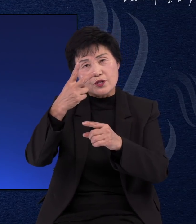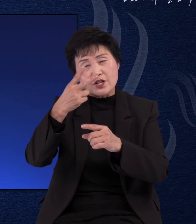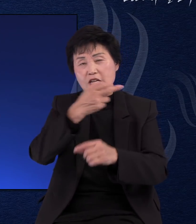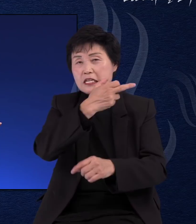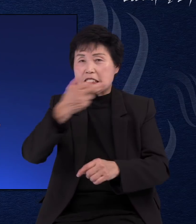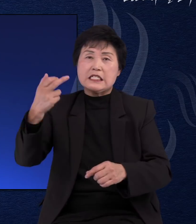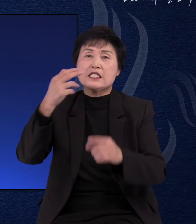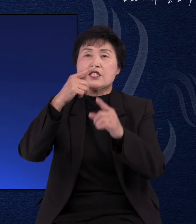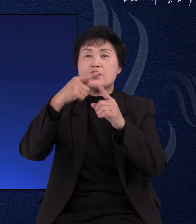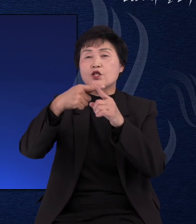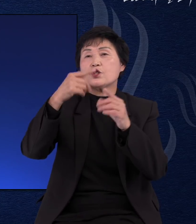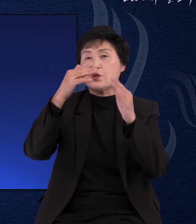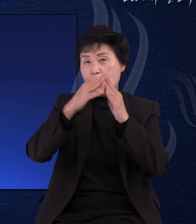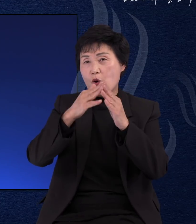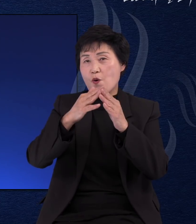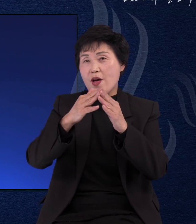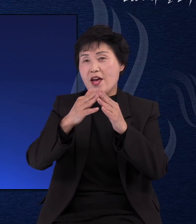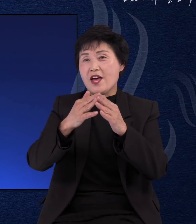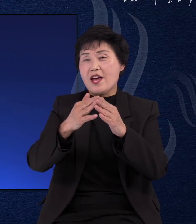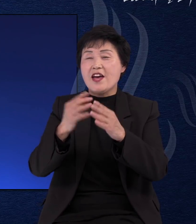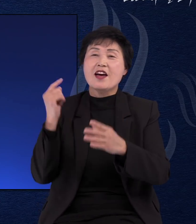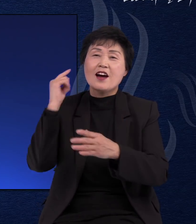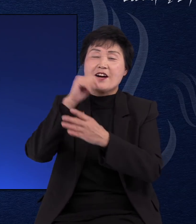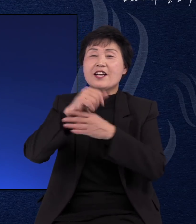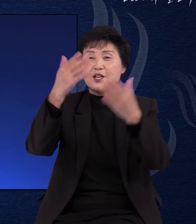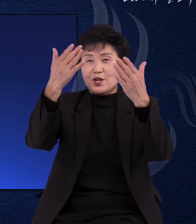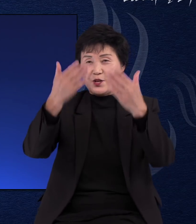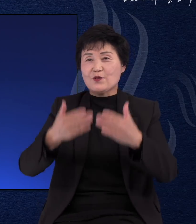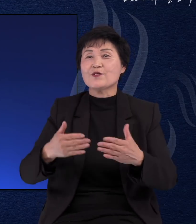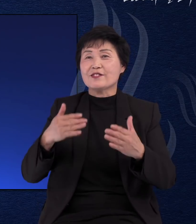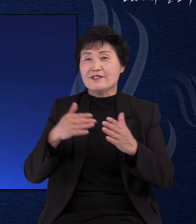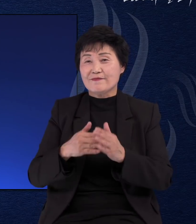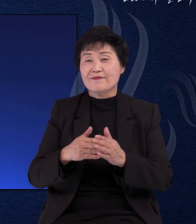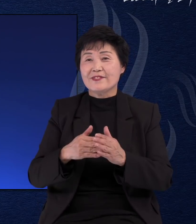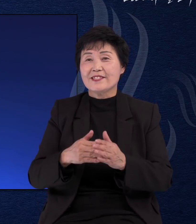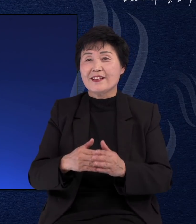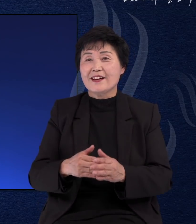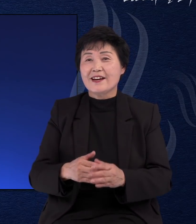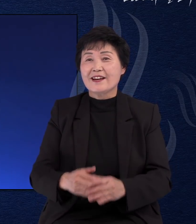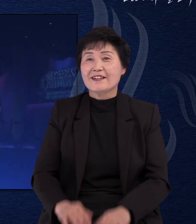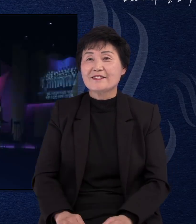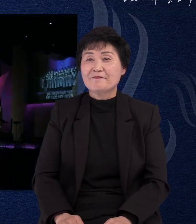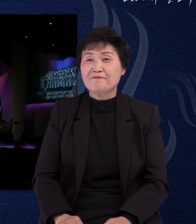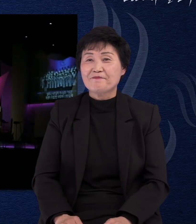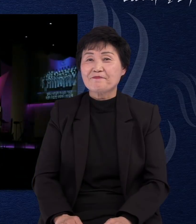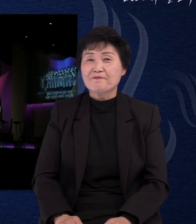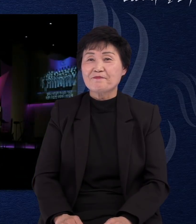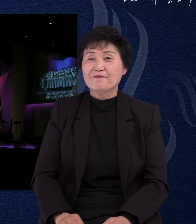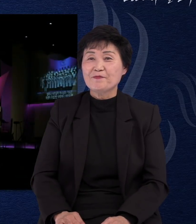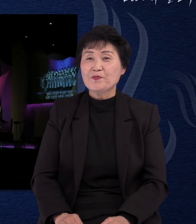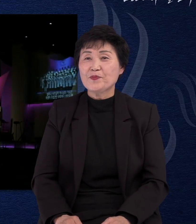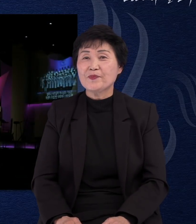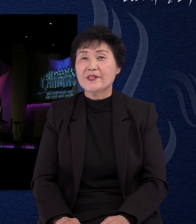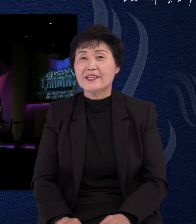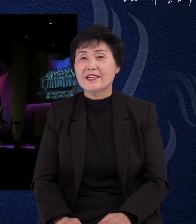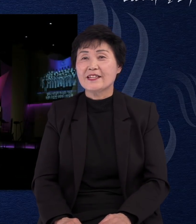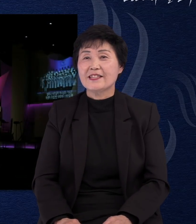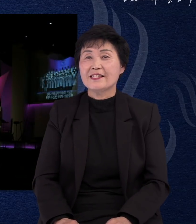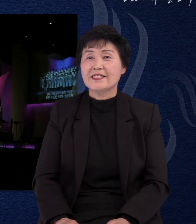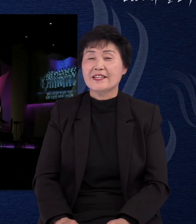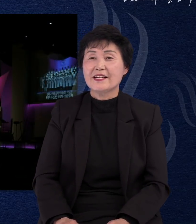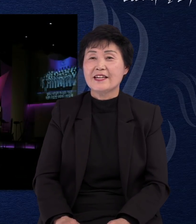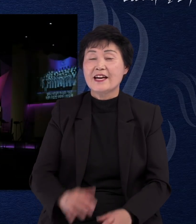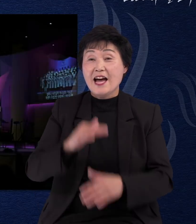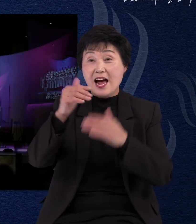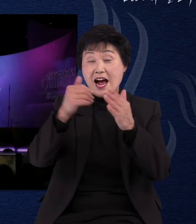기적같이 그 얘기는 지금 다 못 드리지만 들어가게 하셔서 본당에서 예배드리는 사진을 좀 보여드리면 좋을 것 같아요. 두 번째